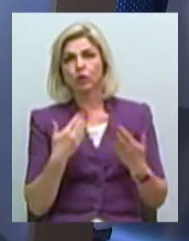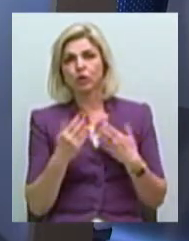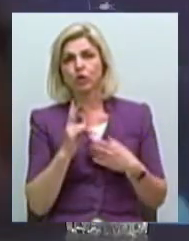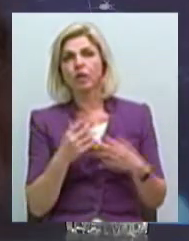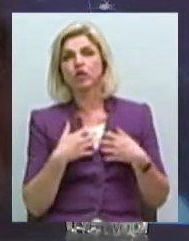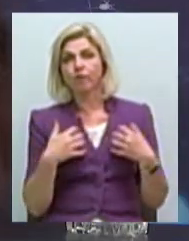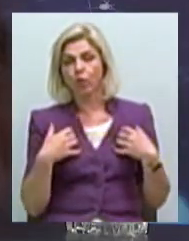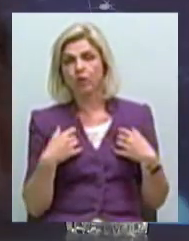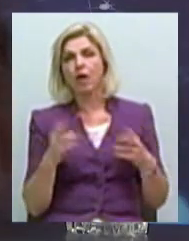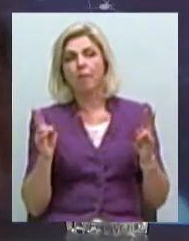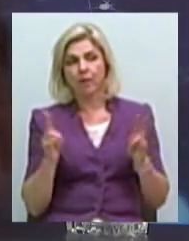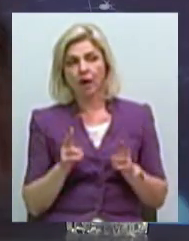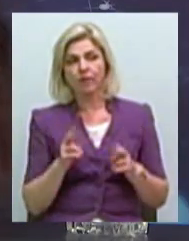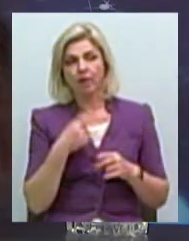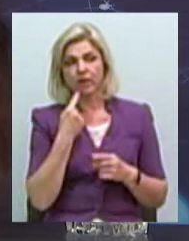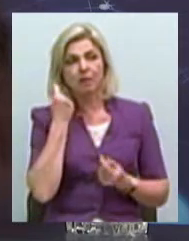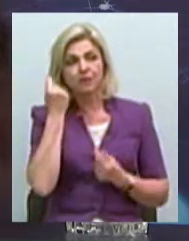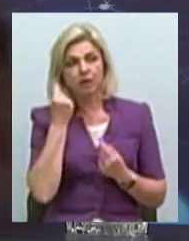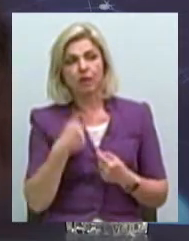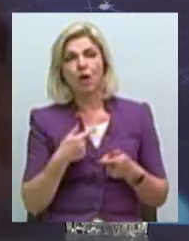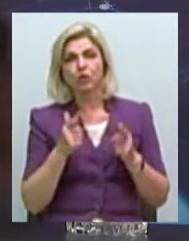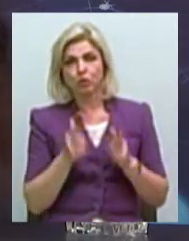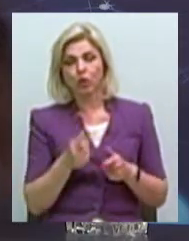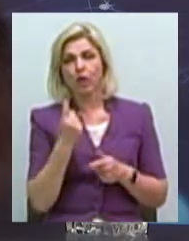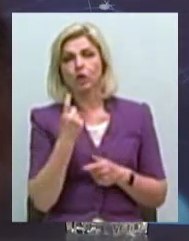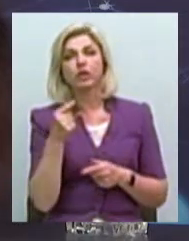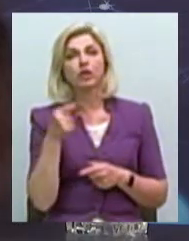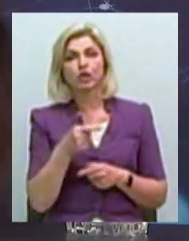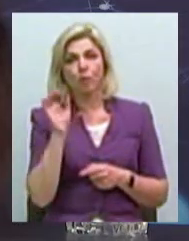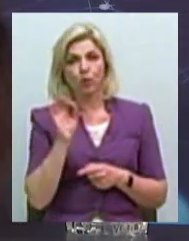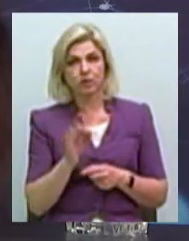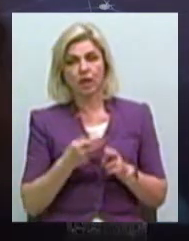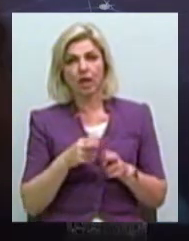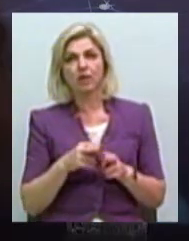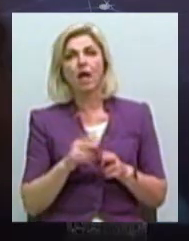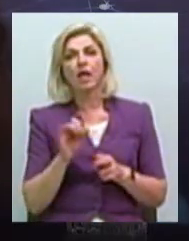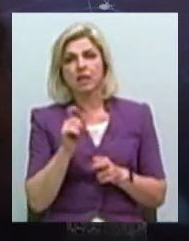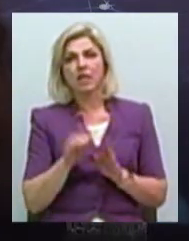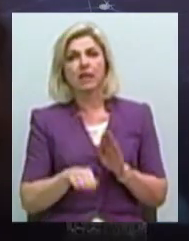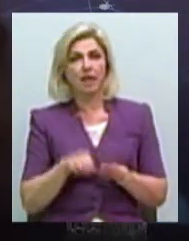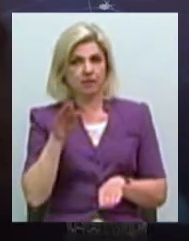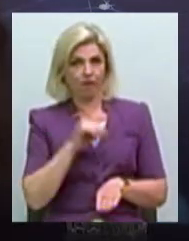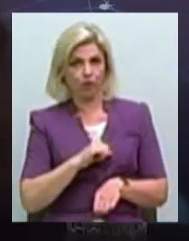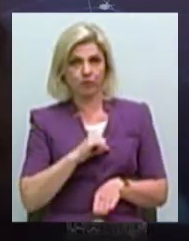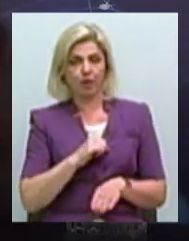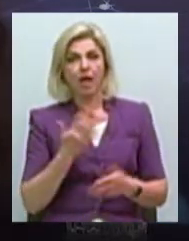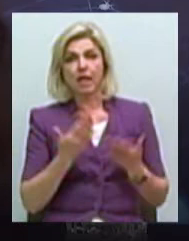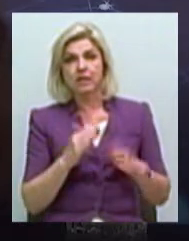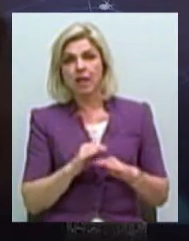как правило, абсолютно правильно сказал психолог, я согласна 1000%, это последствия воспитания. Потому что если ребенка воспитывали